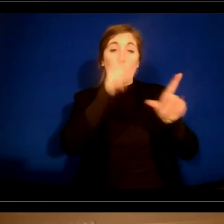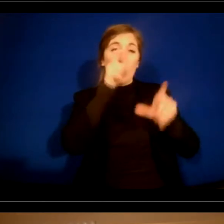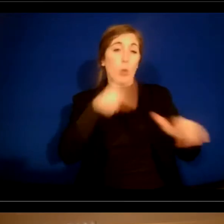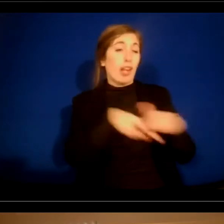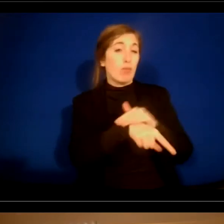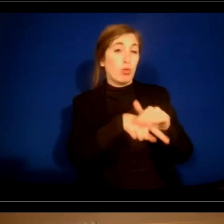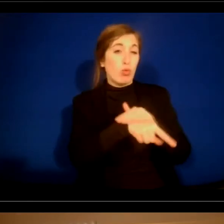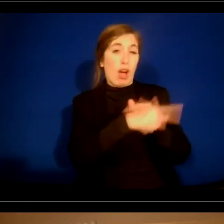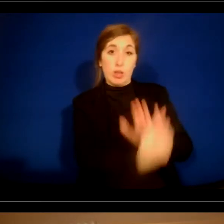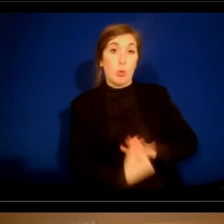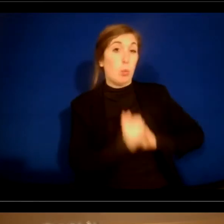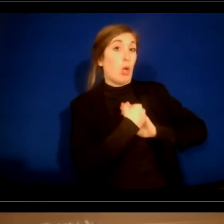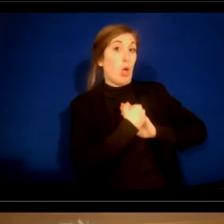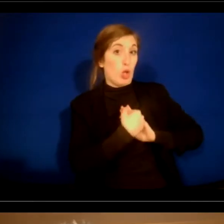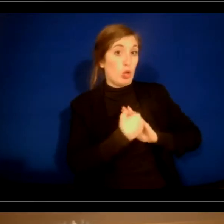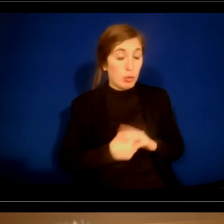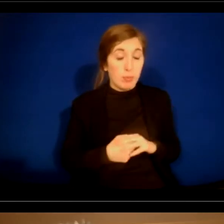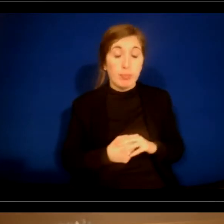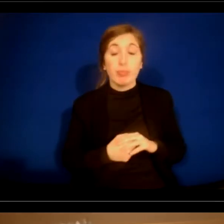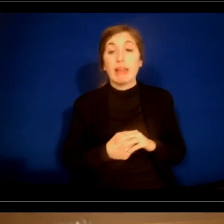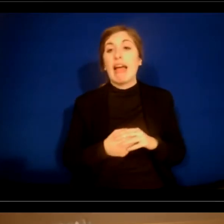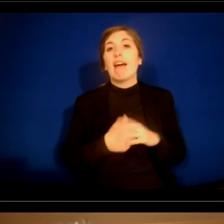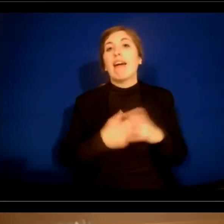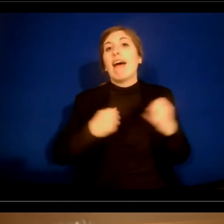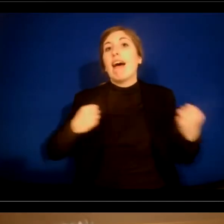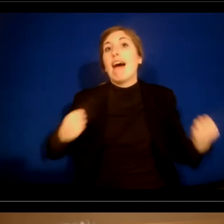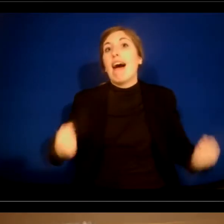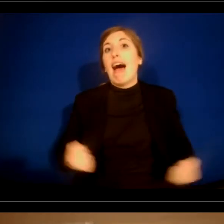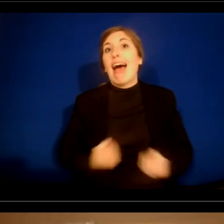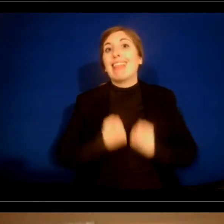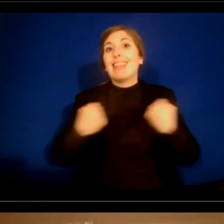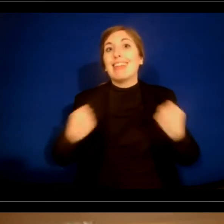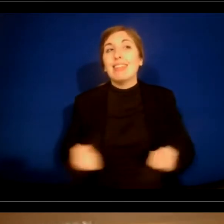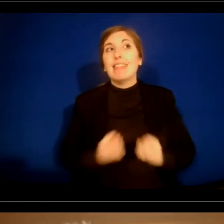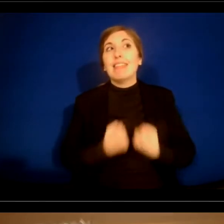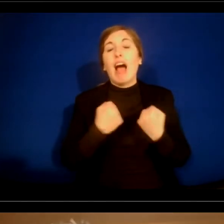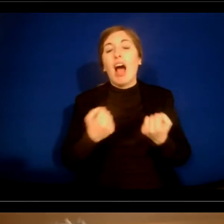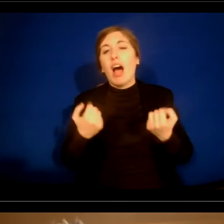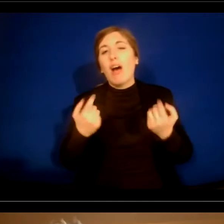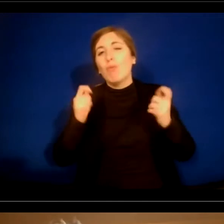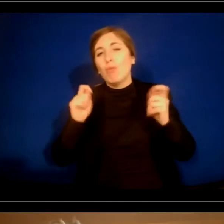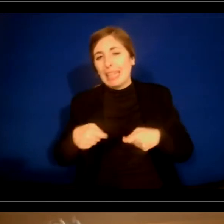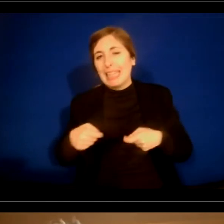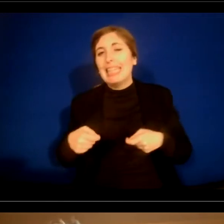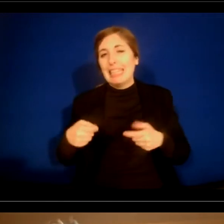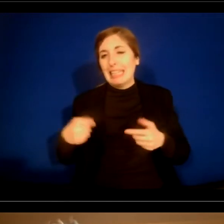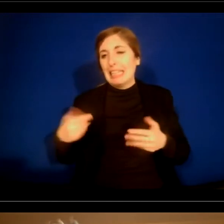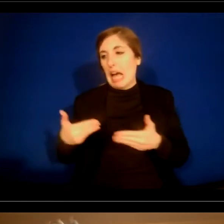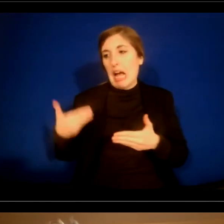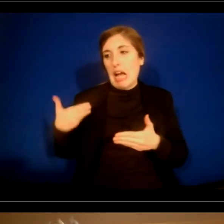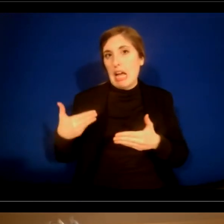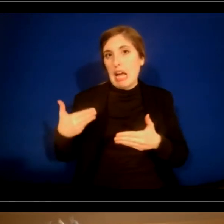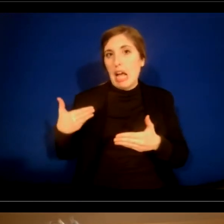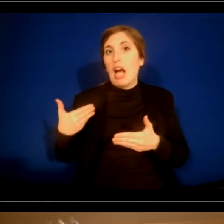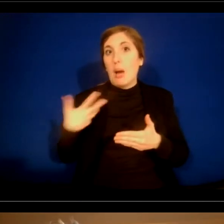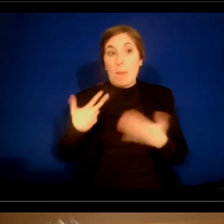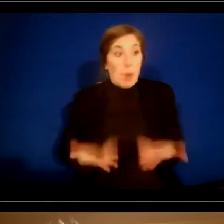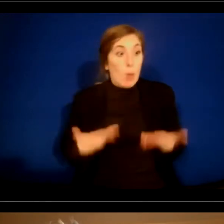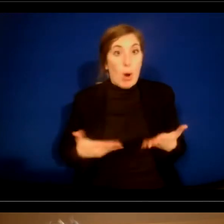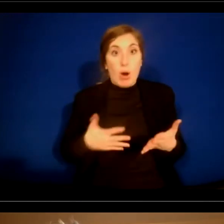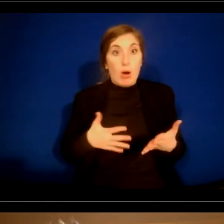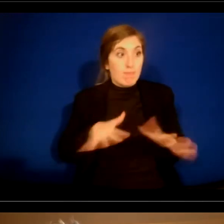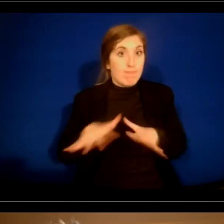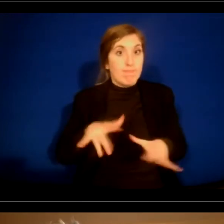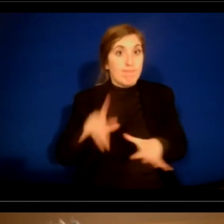che si stanno avviando, diciamo, sono già in parte avviate, ma si stanno settando proprio mentre parliamo. Sono attività